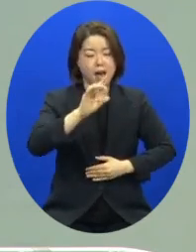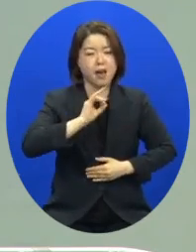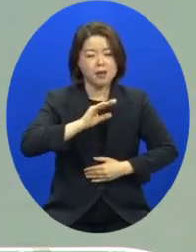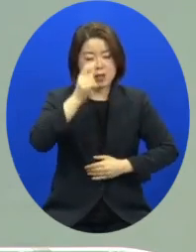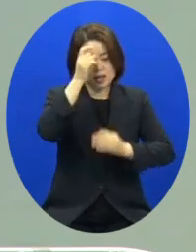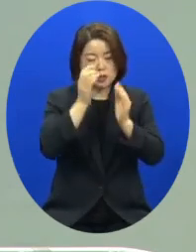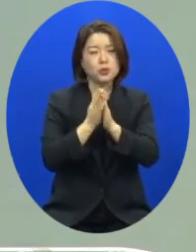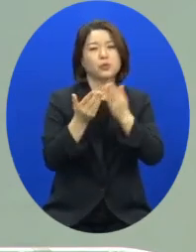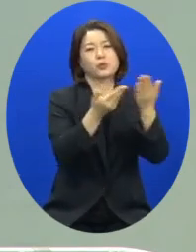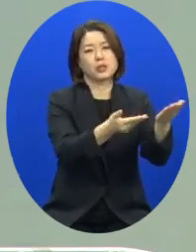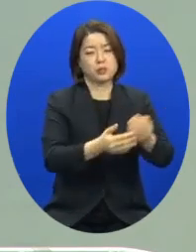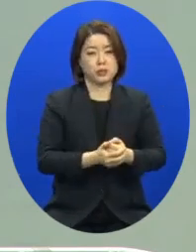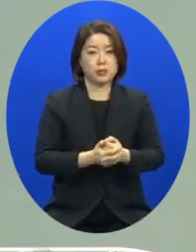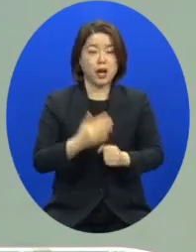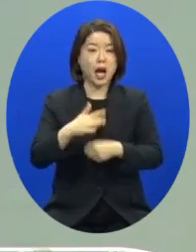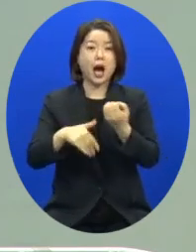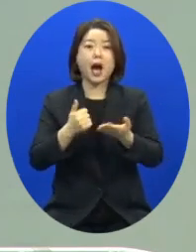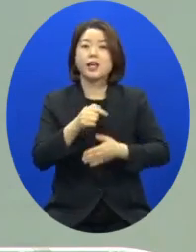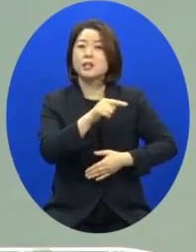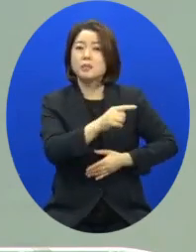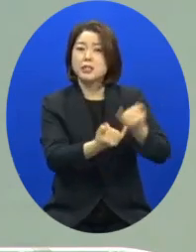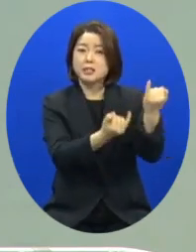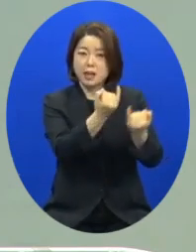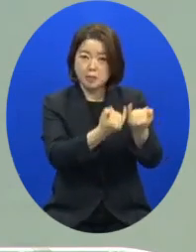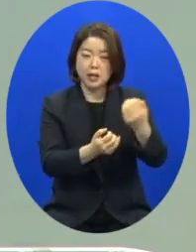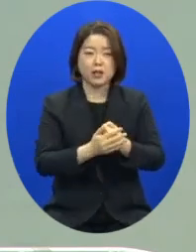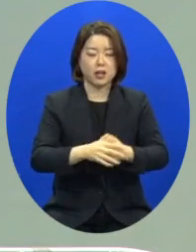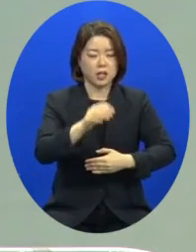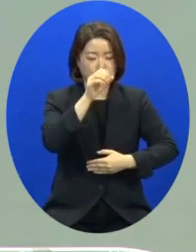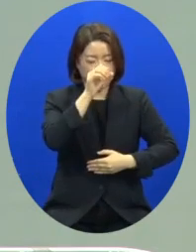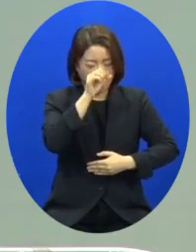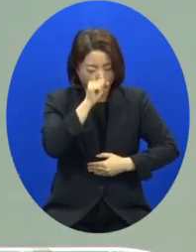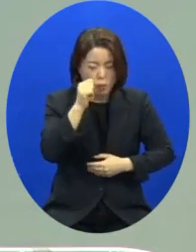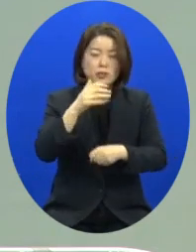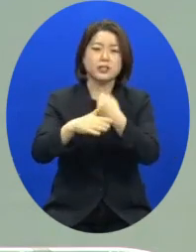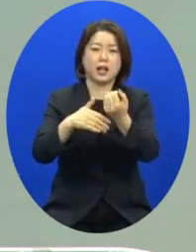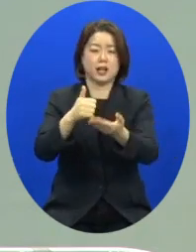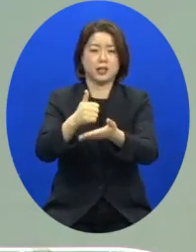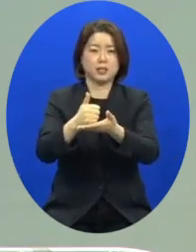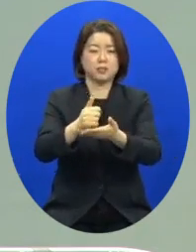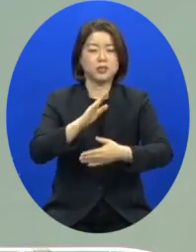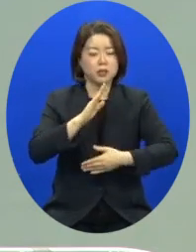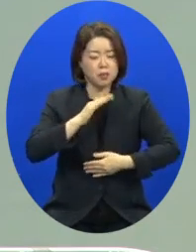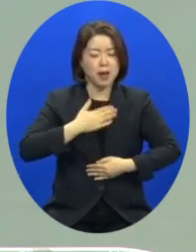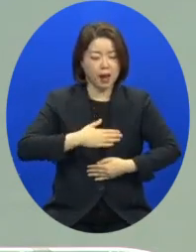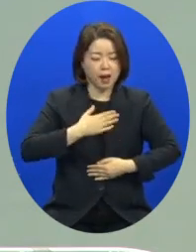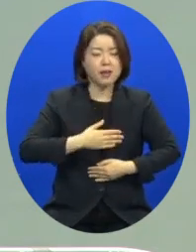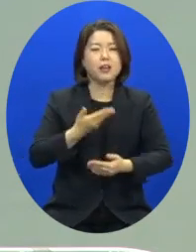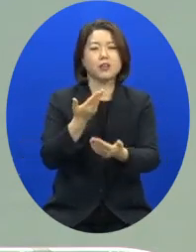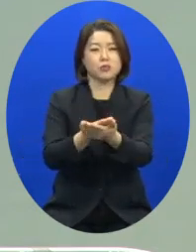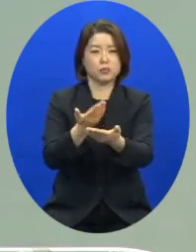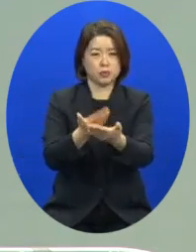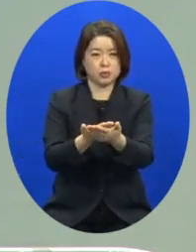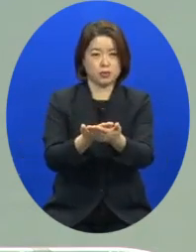기도했습니다. 하나님, 이 자매가 좋으신 하나님을 정말 알게 해 주옵소서.